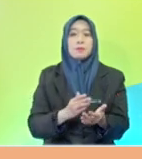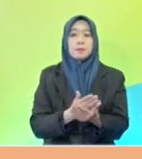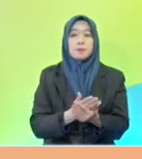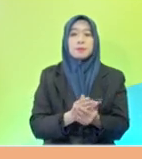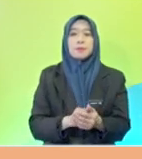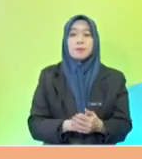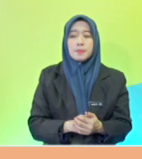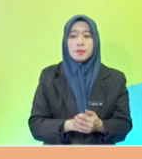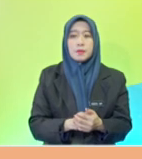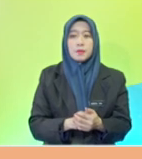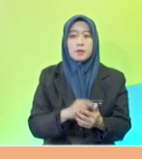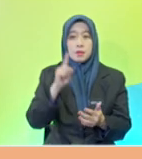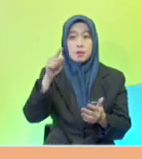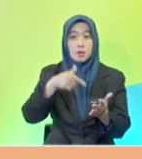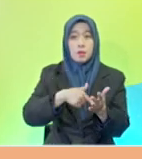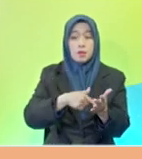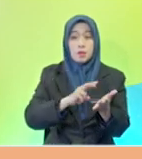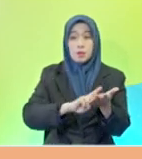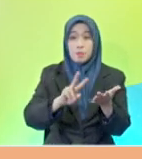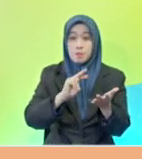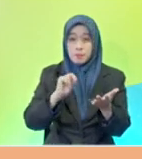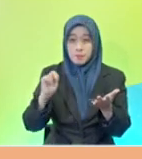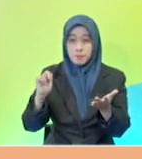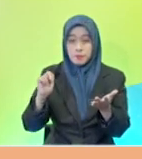azim. Satu lagi bacaan kita, Ustazah? Okey, satu lagi.